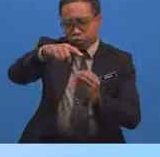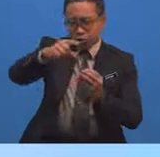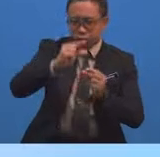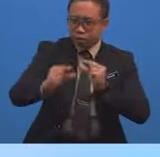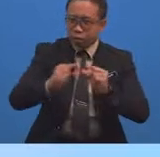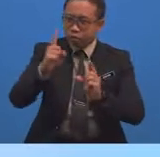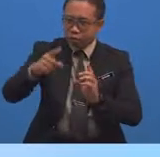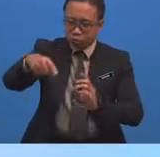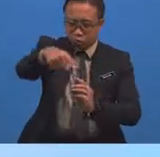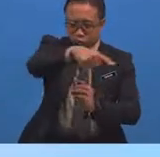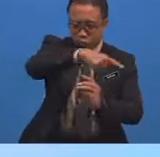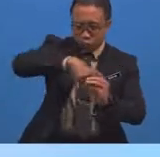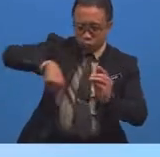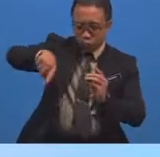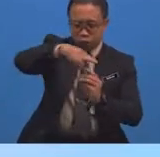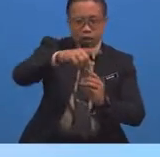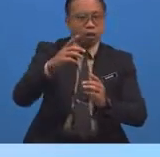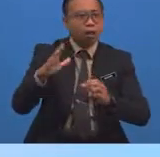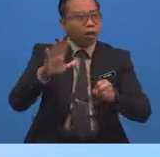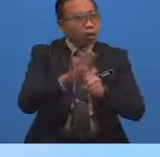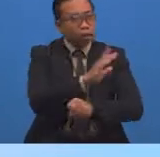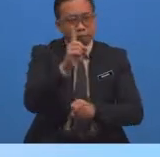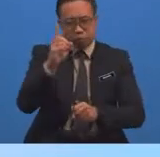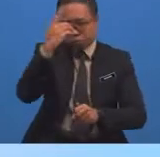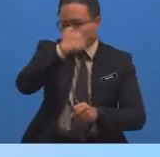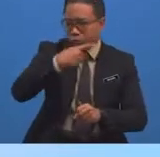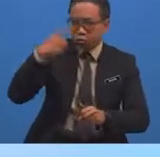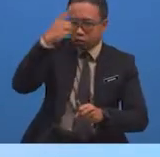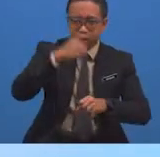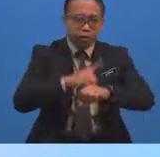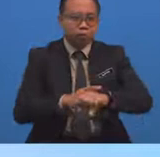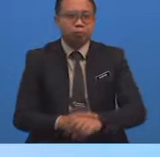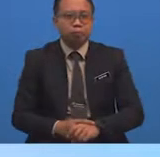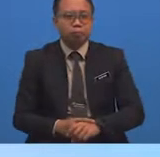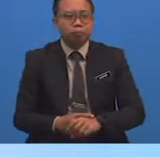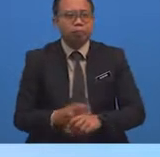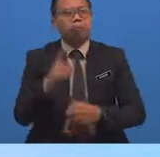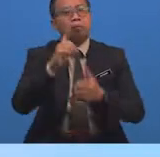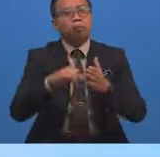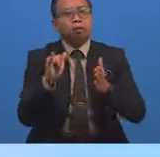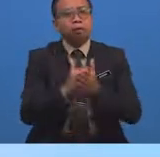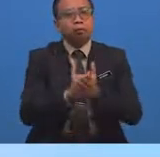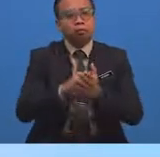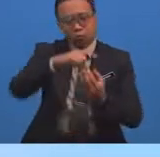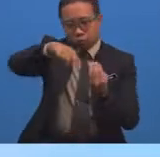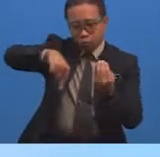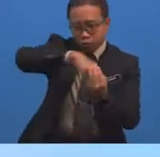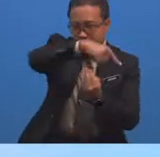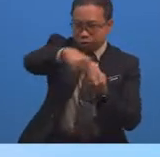lengkap fudgemuppet kejam Apa itu satu pusingan engkau